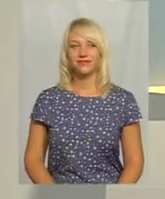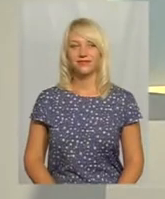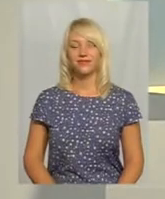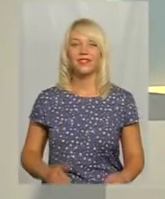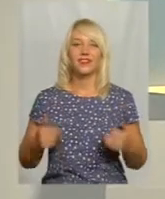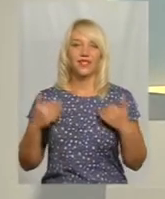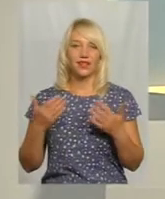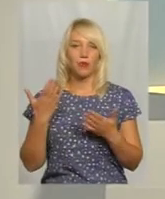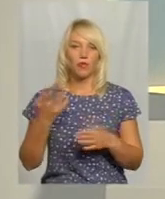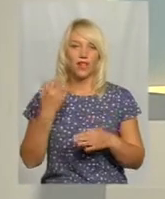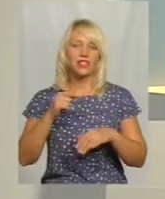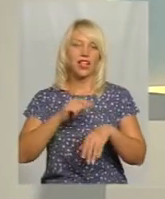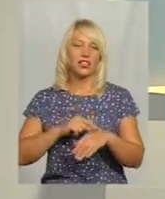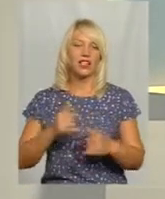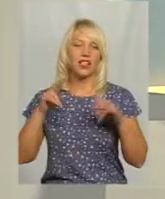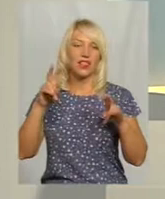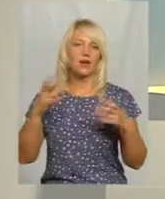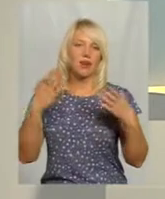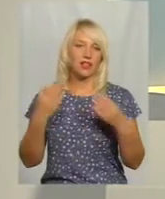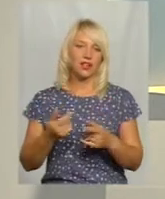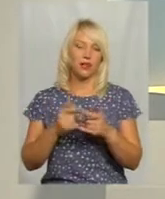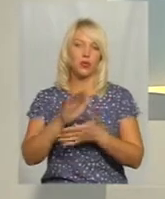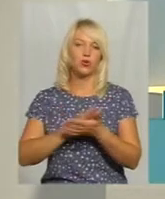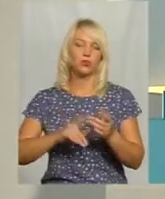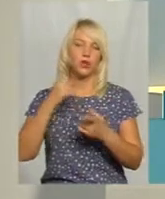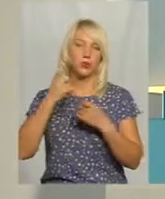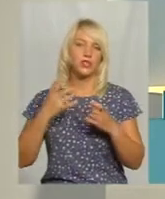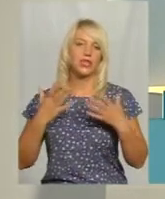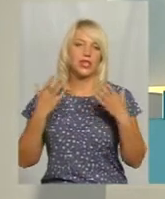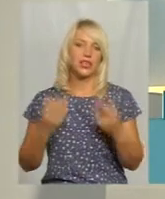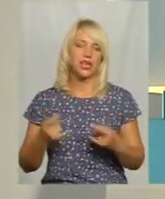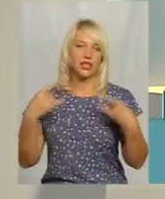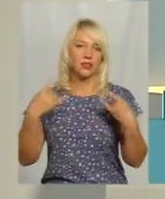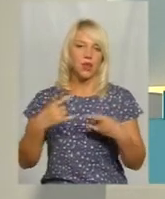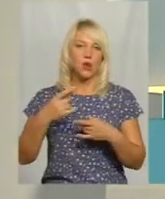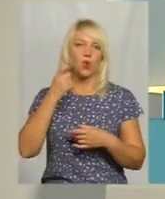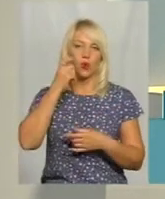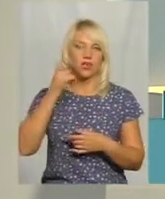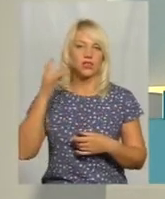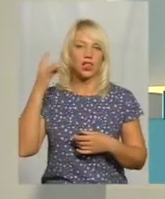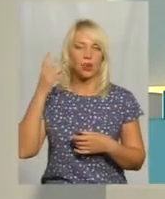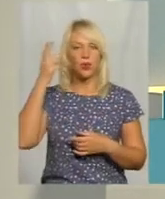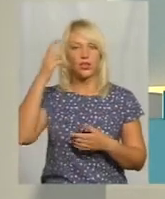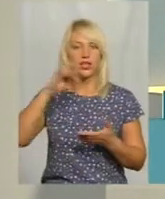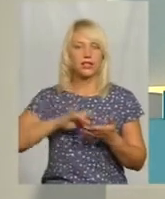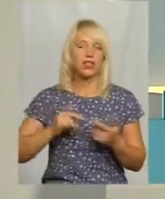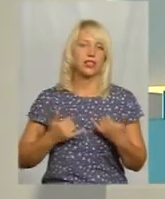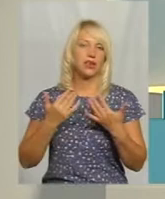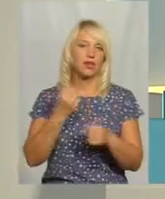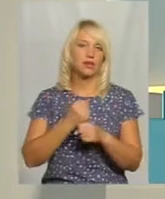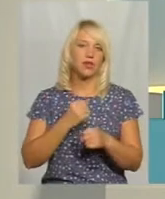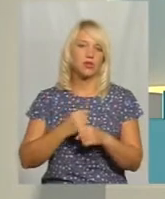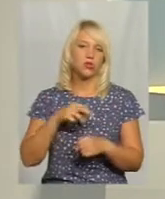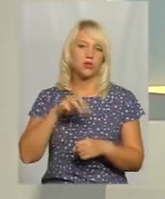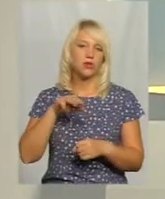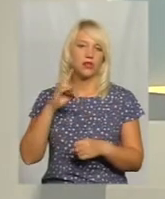Мої вітання на часі «Тема дня». Вона продовжує інформаційний день на Суспільному та Українському радіо «Поділля Центр». В студії працює Юна